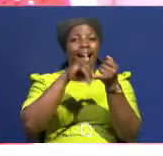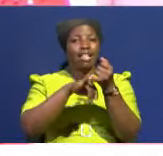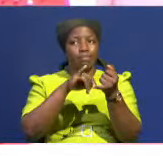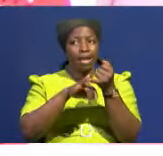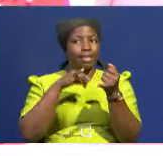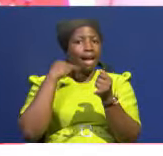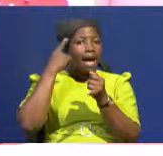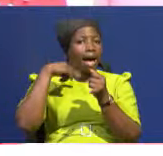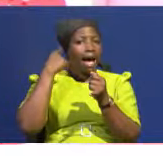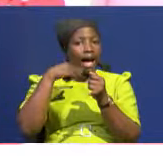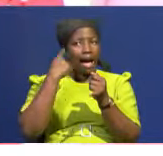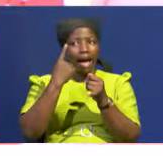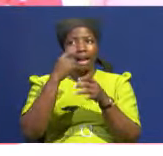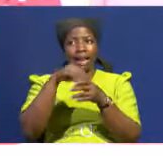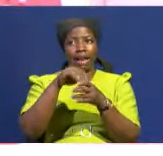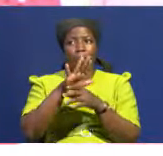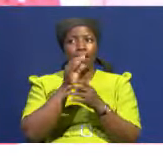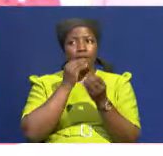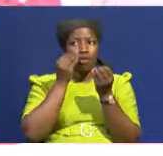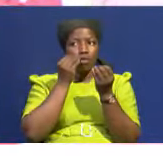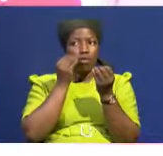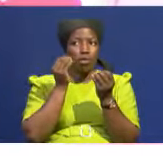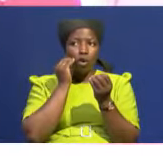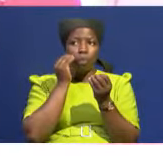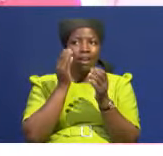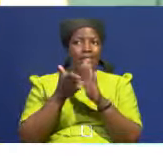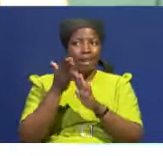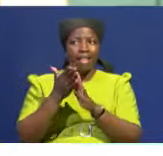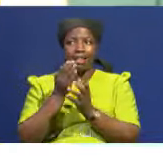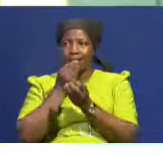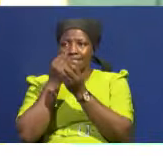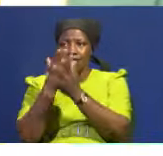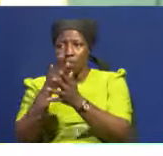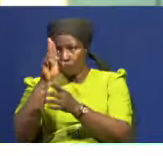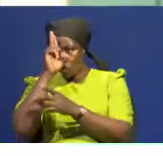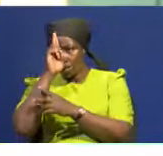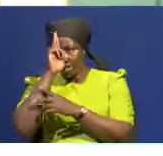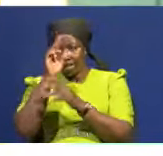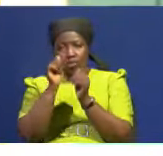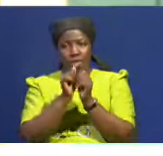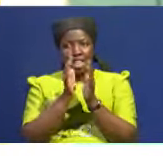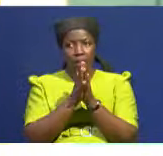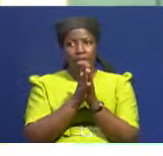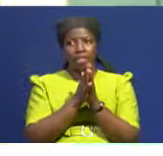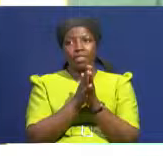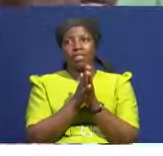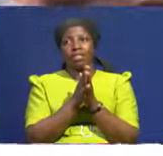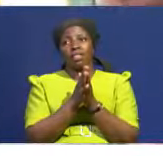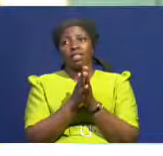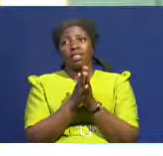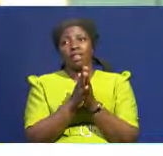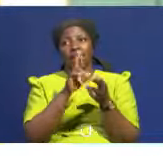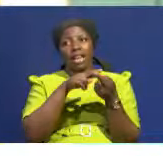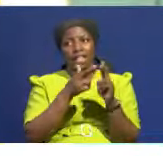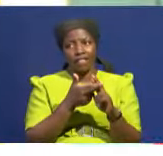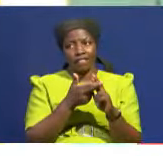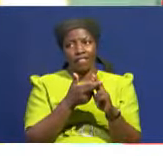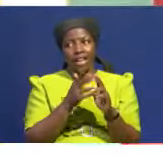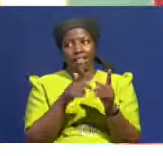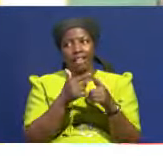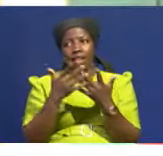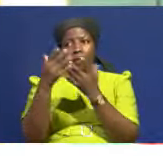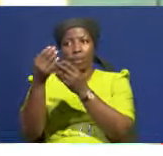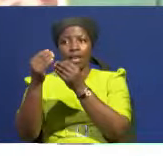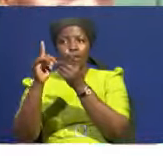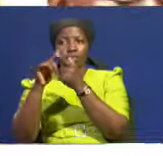kwao na mara moja akawaarifu maafisa wa polisi wa jamii. Ndio akaenda kwa majirani kuita na maaskari ndio wakakuja kuconfirm